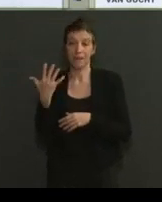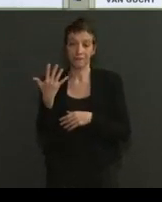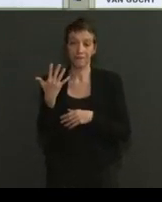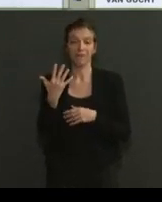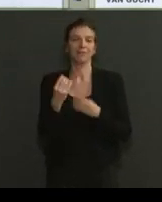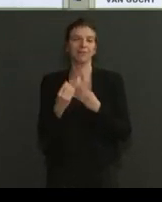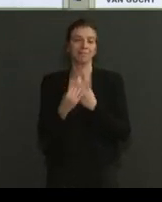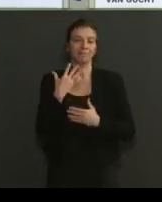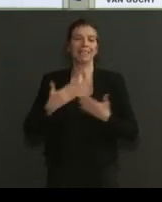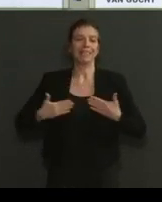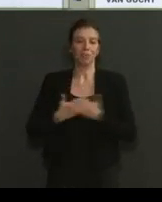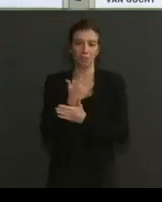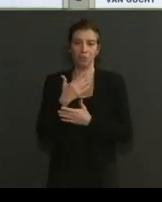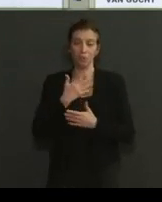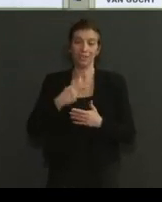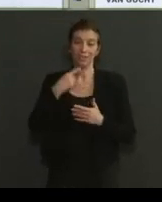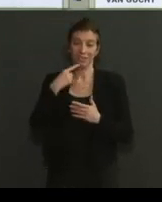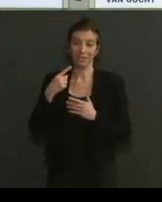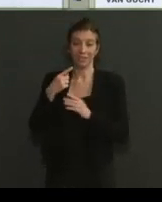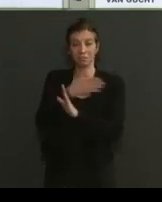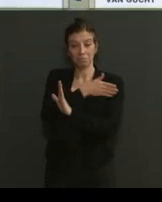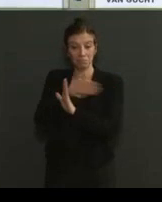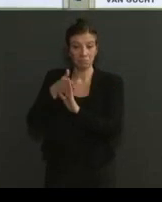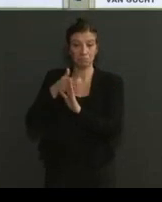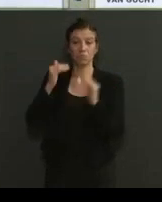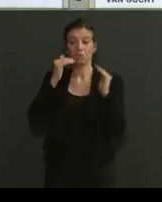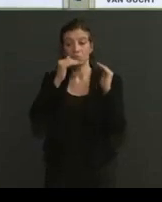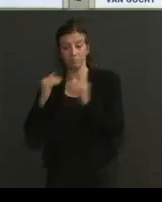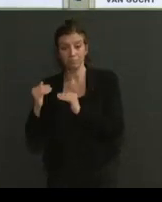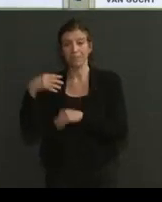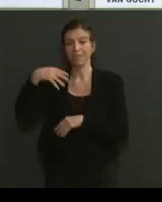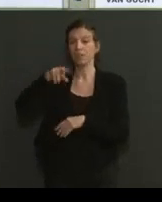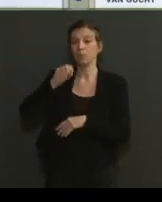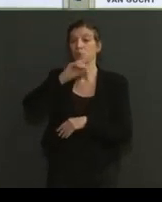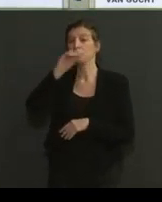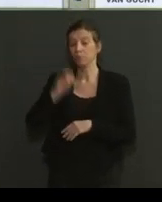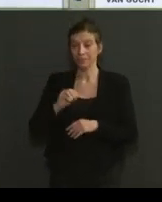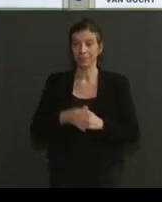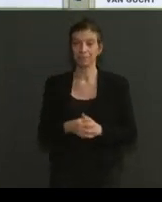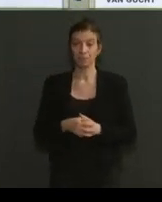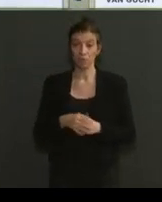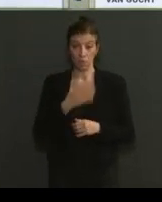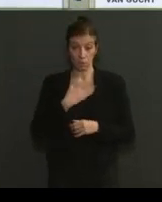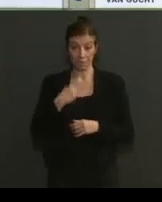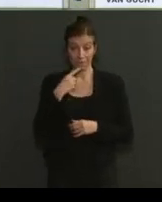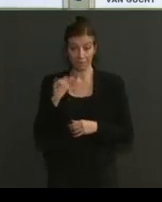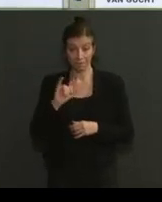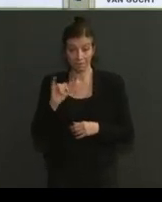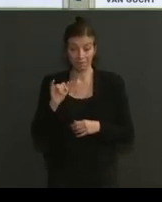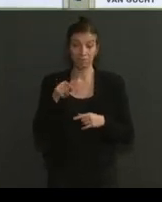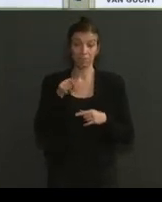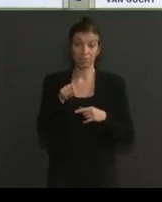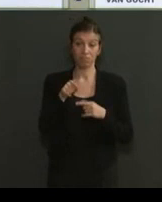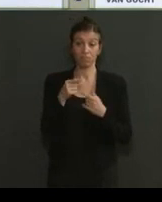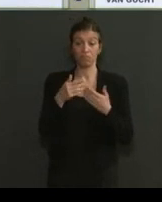van 29% op weekbasis, of anders gezegd een halvering van de cijfers om de